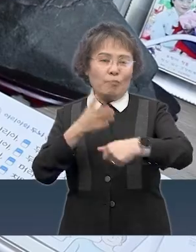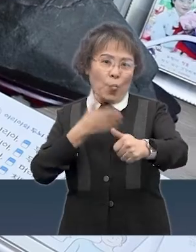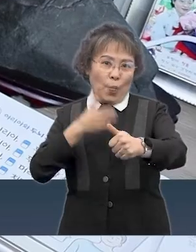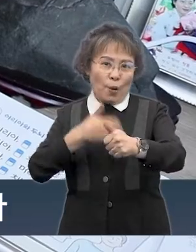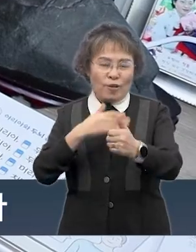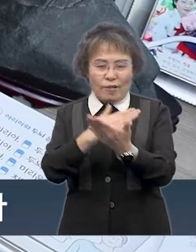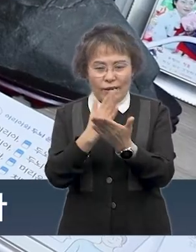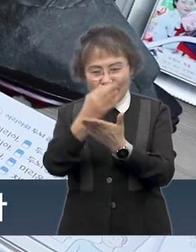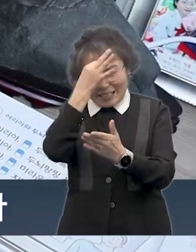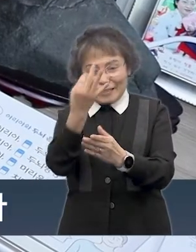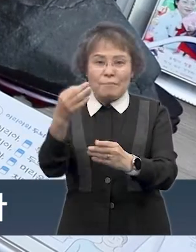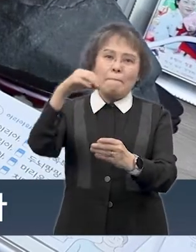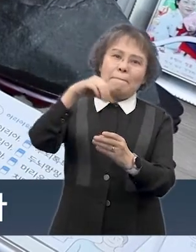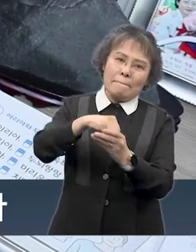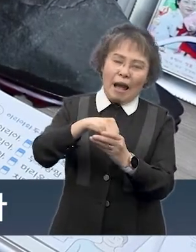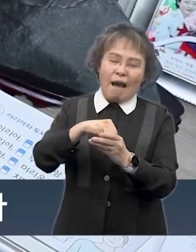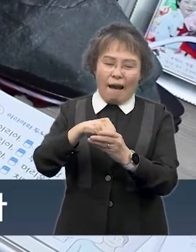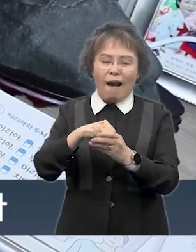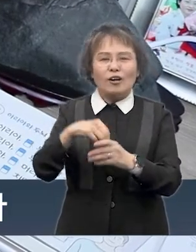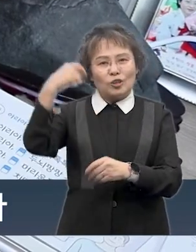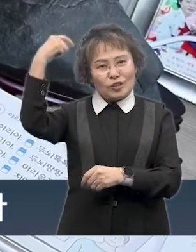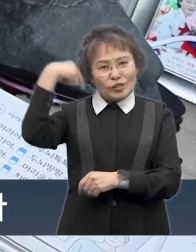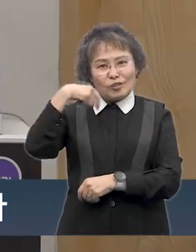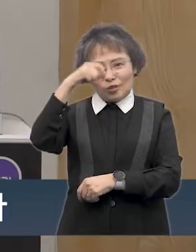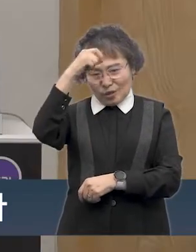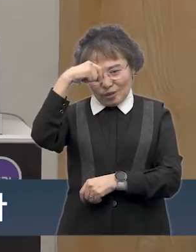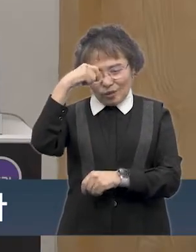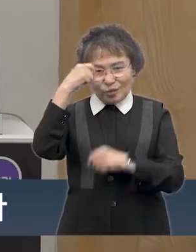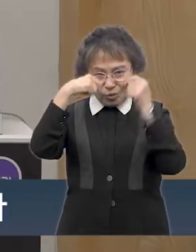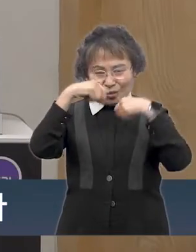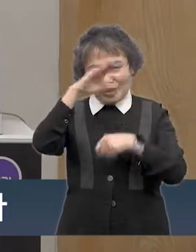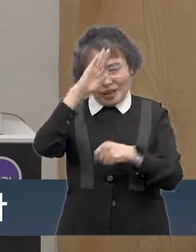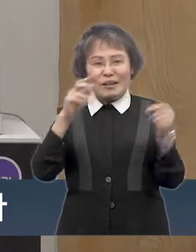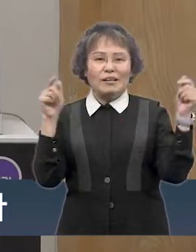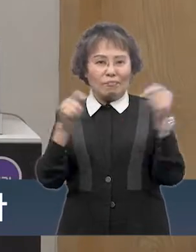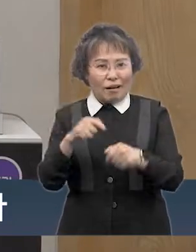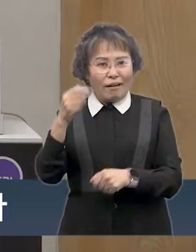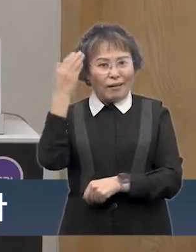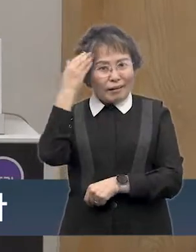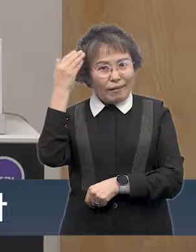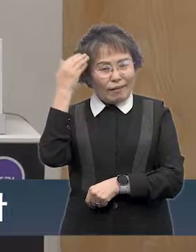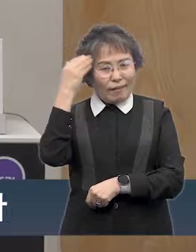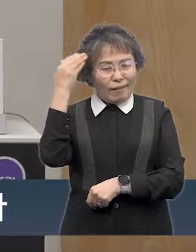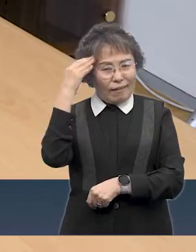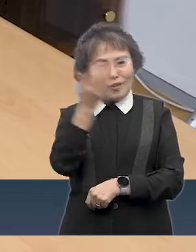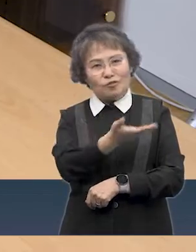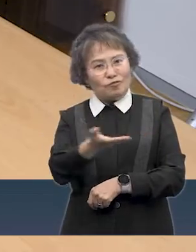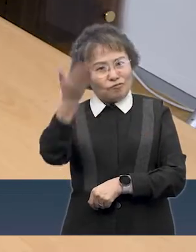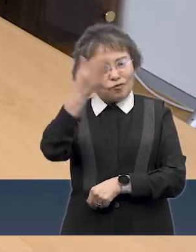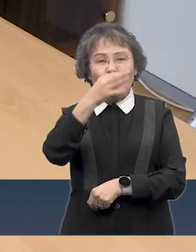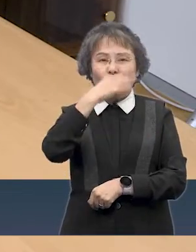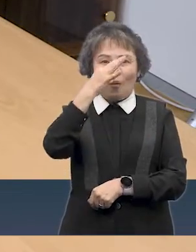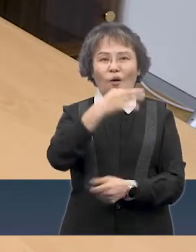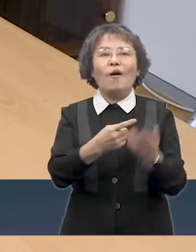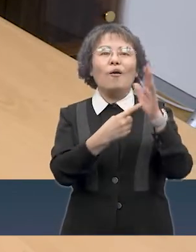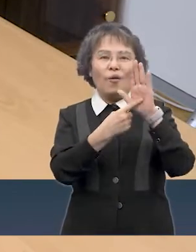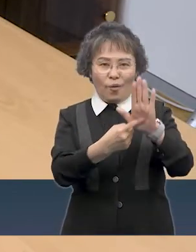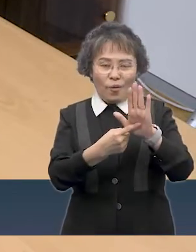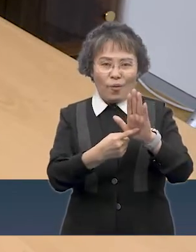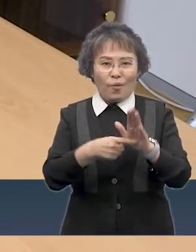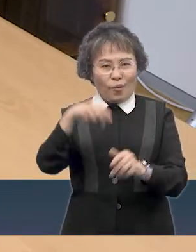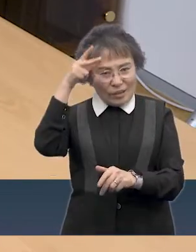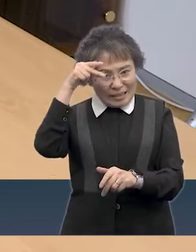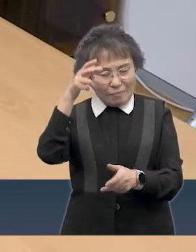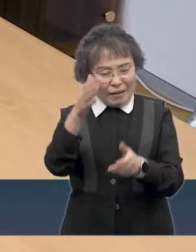탑재하고 있으며 우울감 감소 기업 감퇴 감소 삶의 향상의 효과를 나타냈습니다 그는 치매 케어